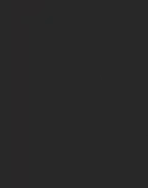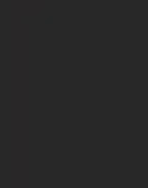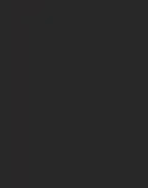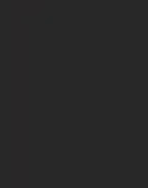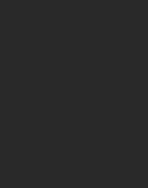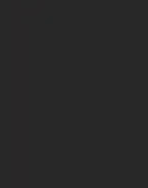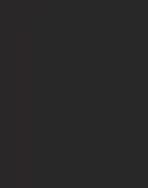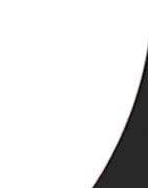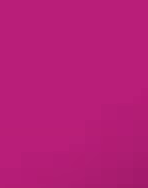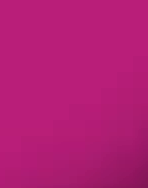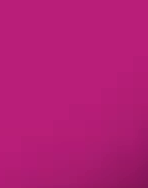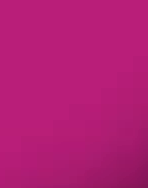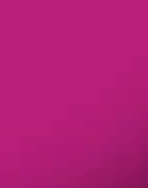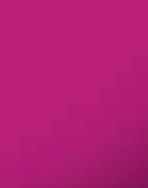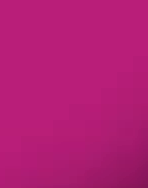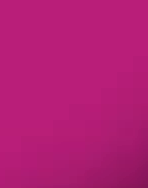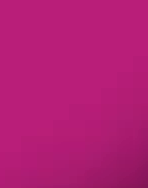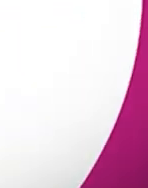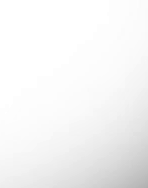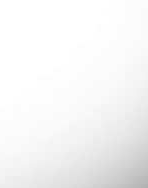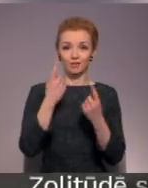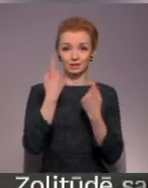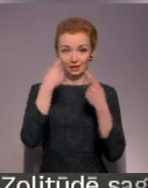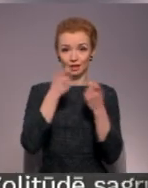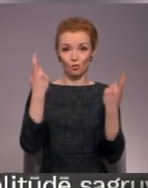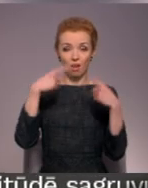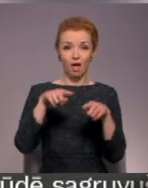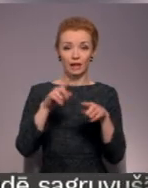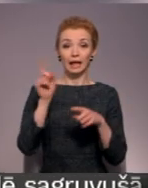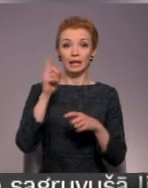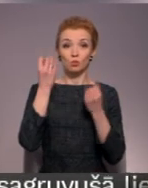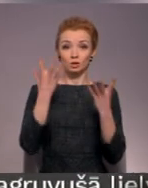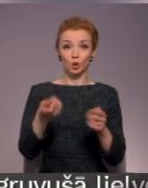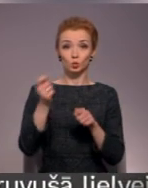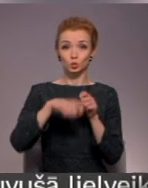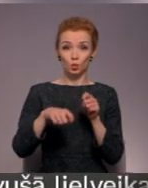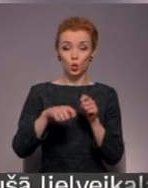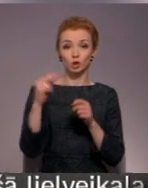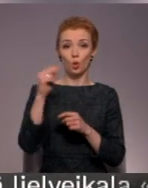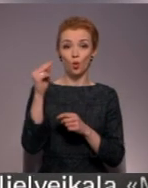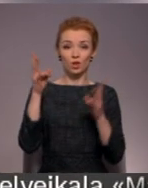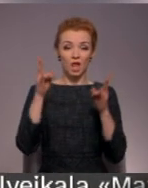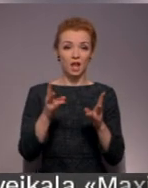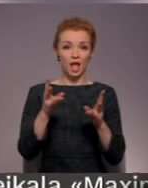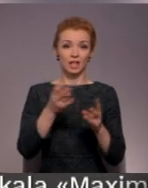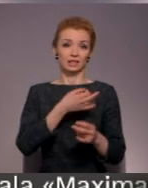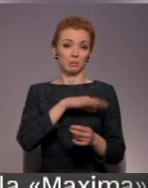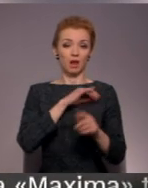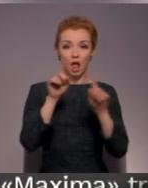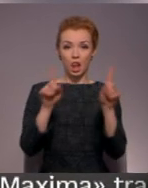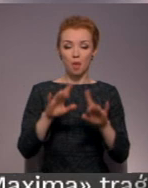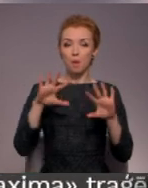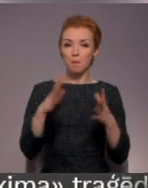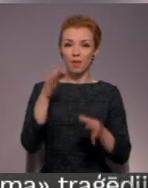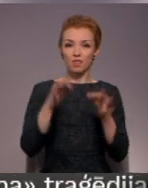Re, viss ēters ir te! Ir zināmi sodi Zolotūdzes traģēdijas krimināllietā, taču